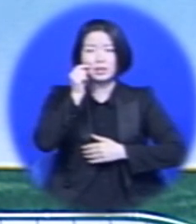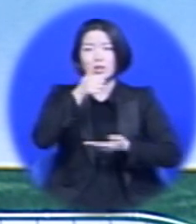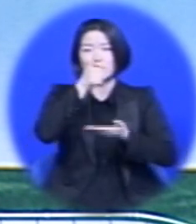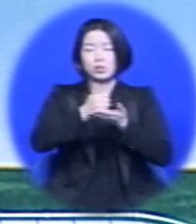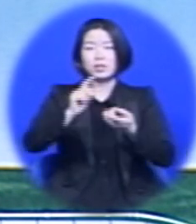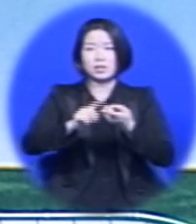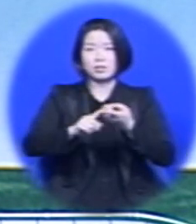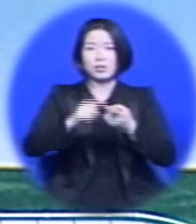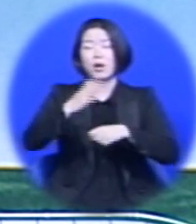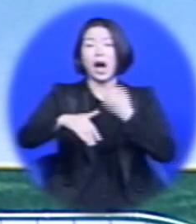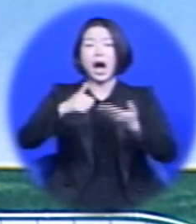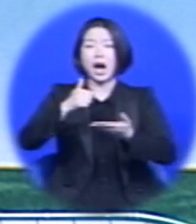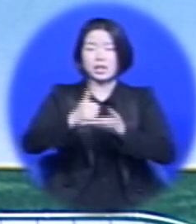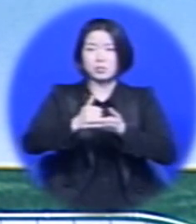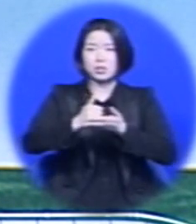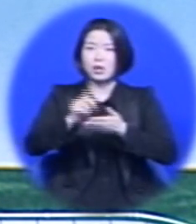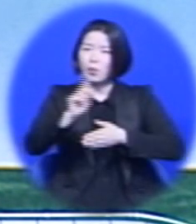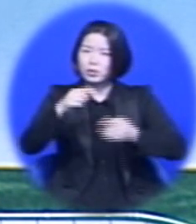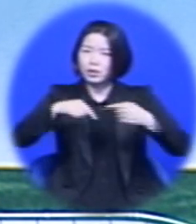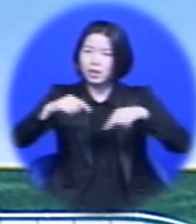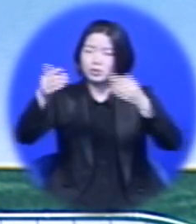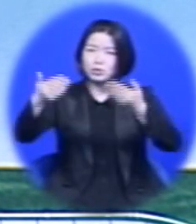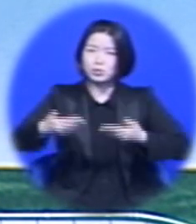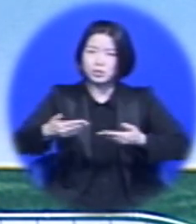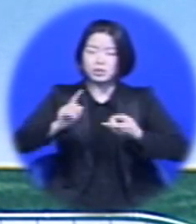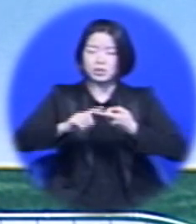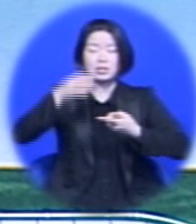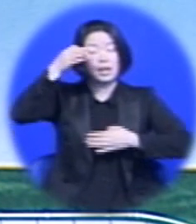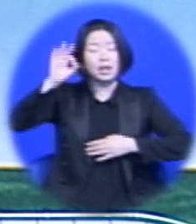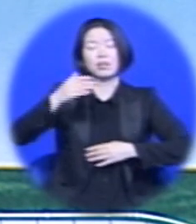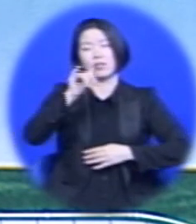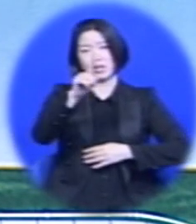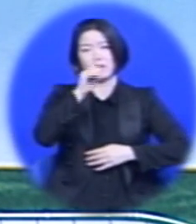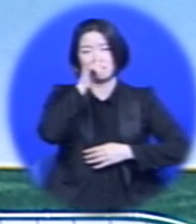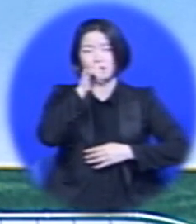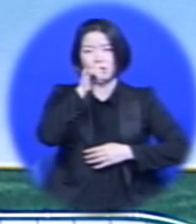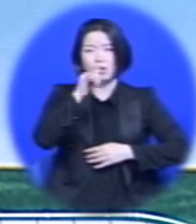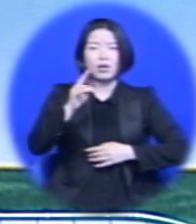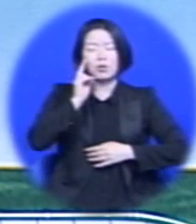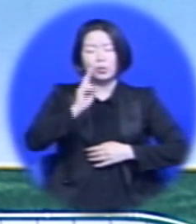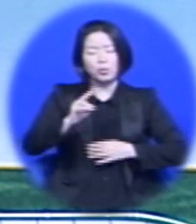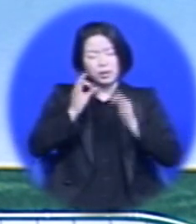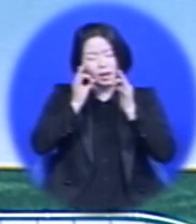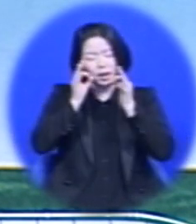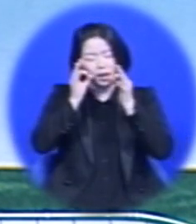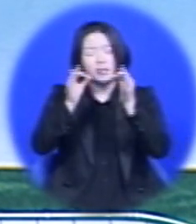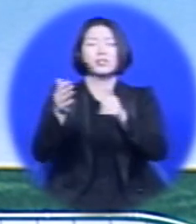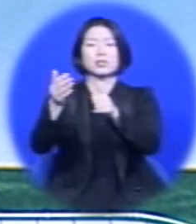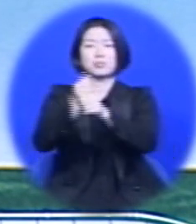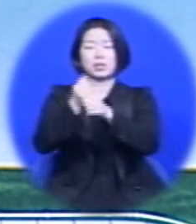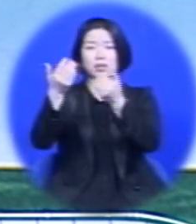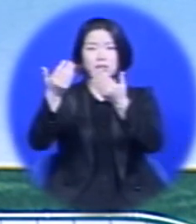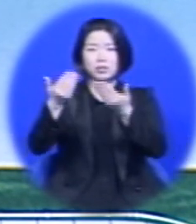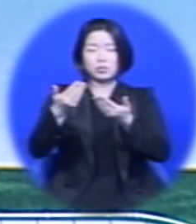하시는지에 대해서 저에게 깨우쳐 주신 것이 있었습니다 너무나 간절히 매달리니까 하나님이 저에게 그것에